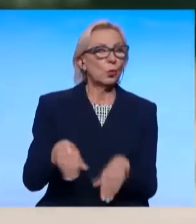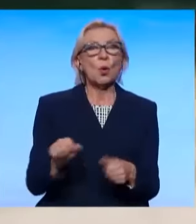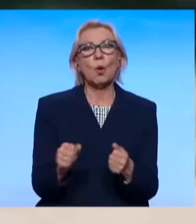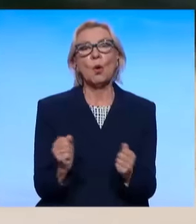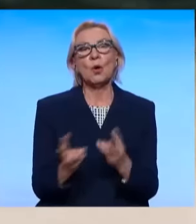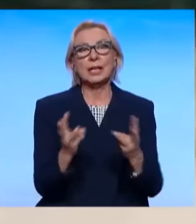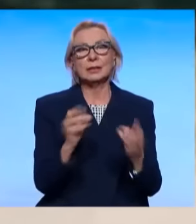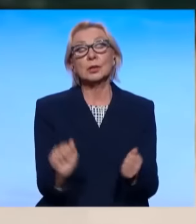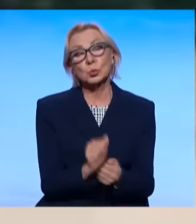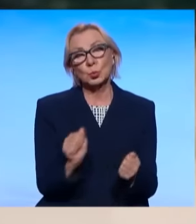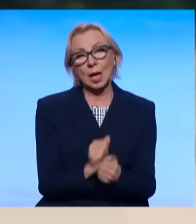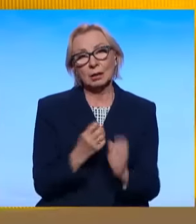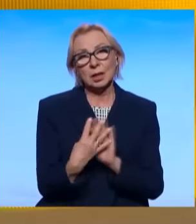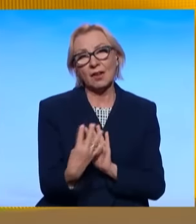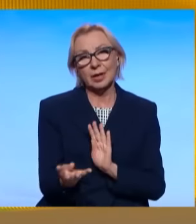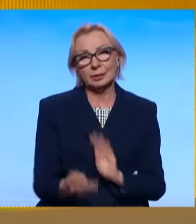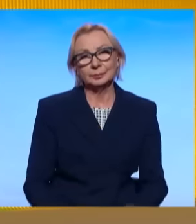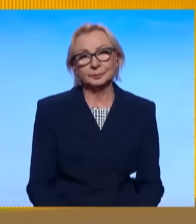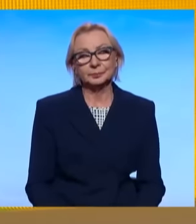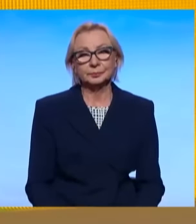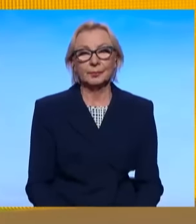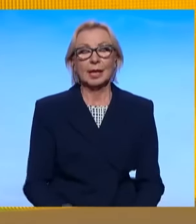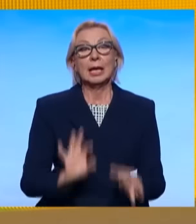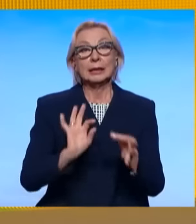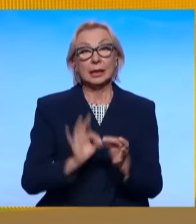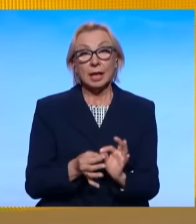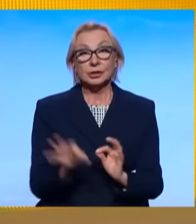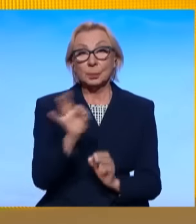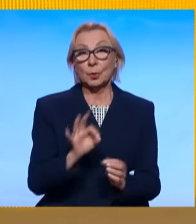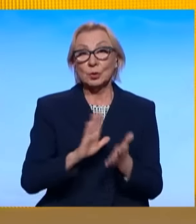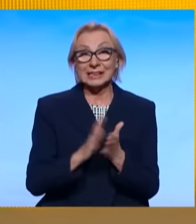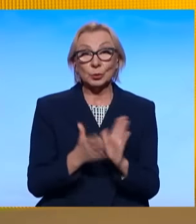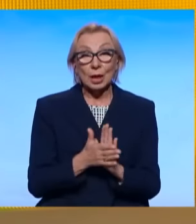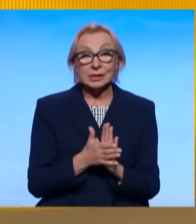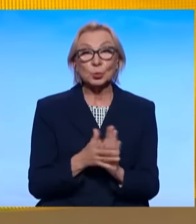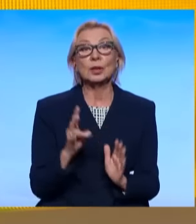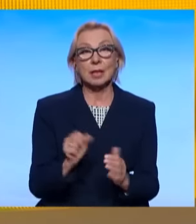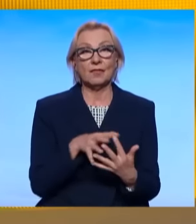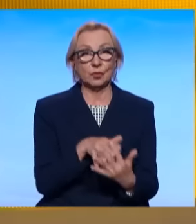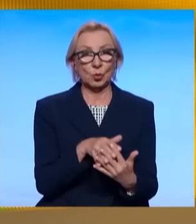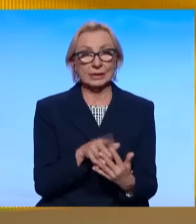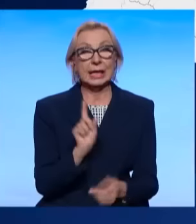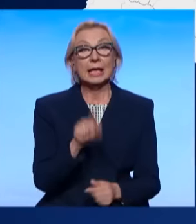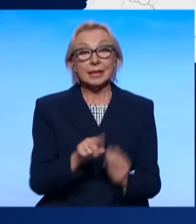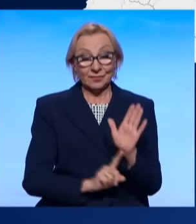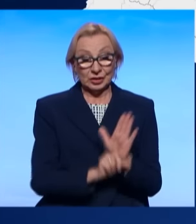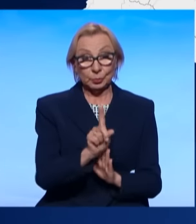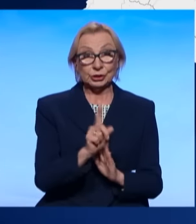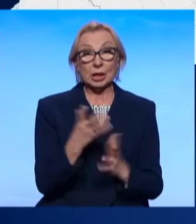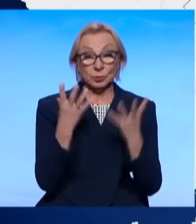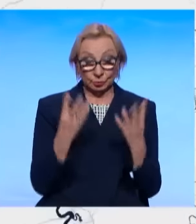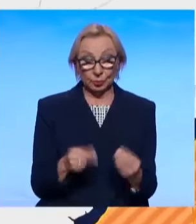суха трава. Ну і детальніше про ситуацію на фронті. Там від початку доби вже